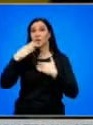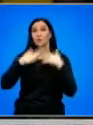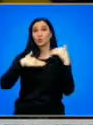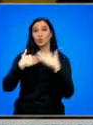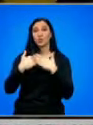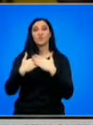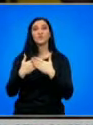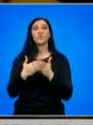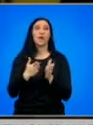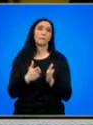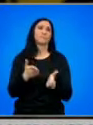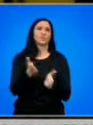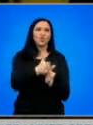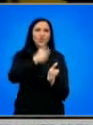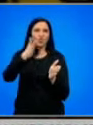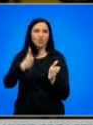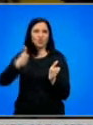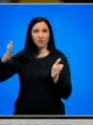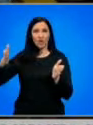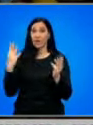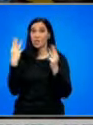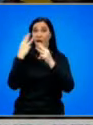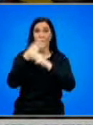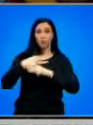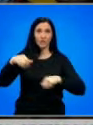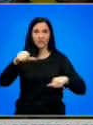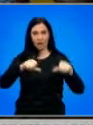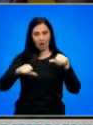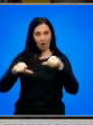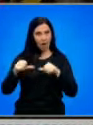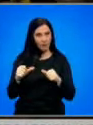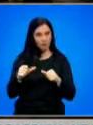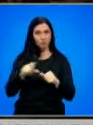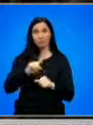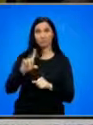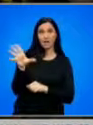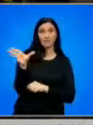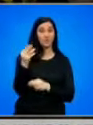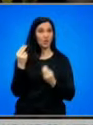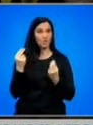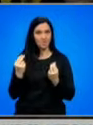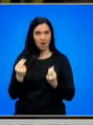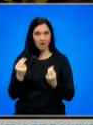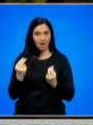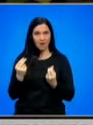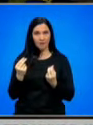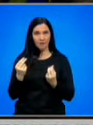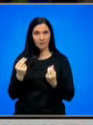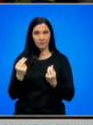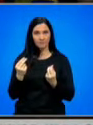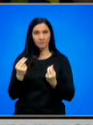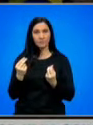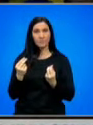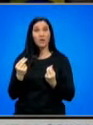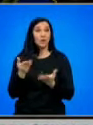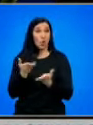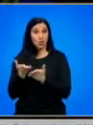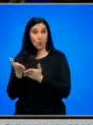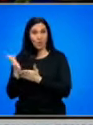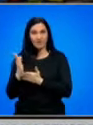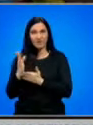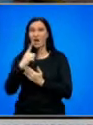на отделни лотове на автомагистрала Хемус, не всички пари са отивали